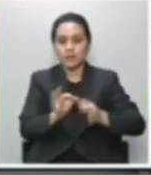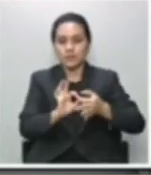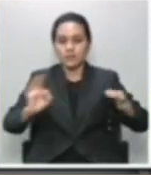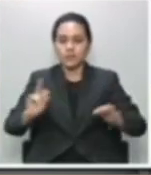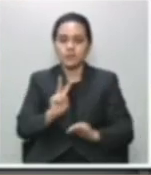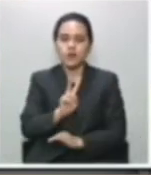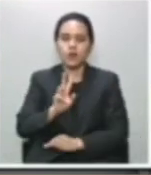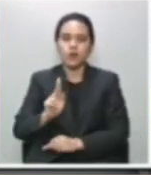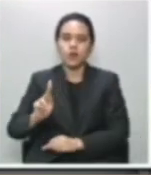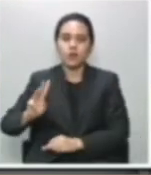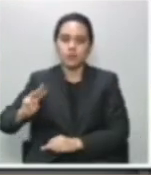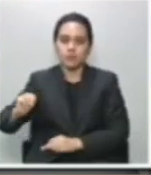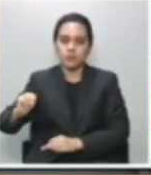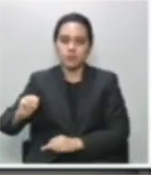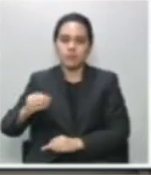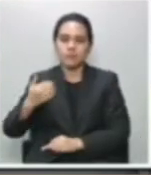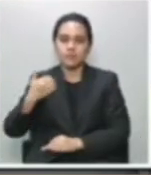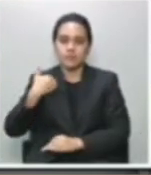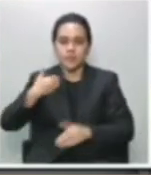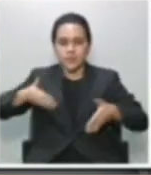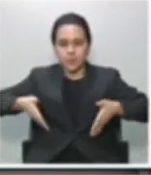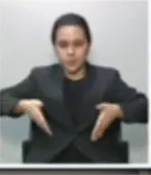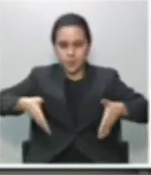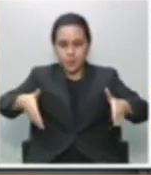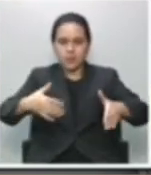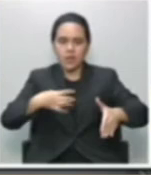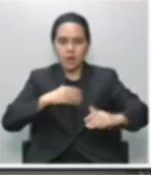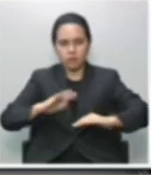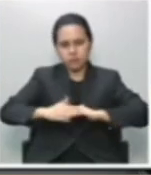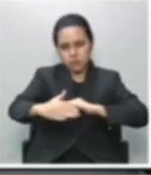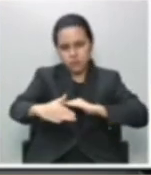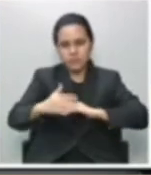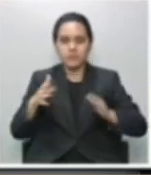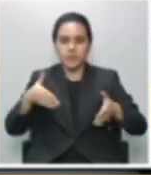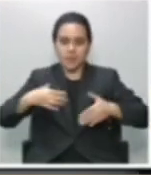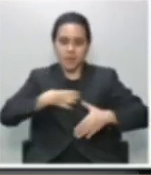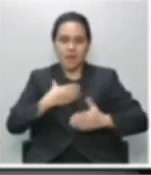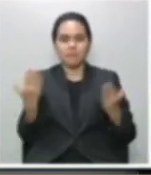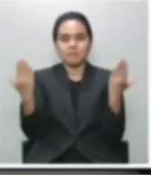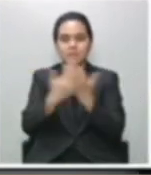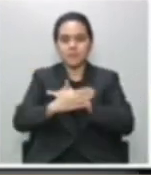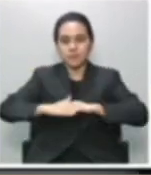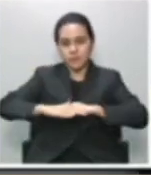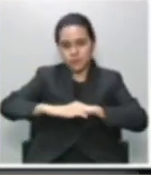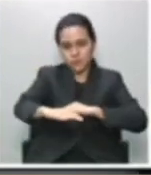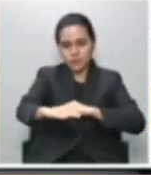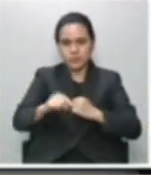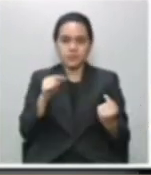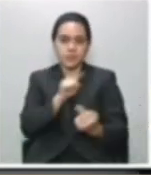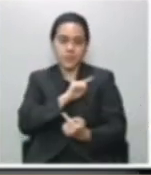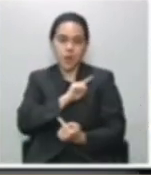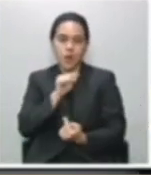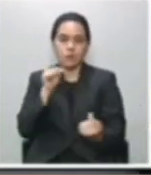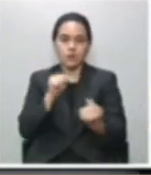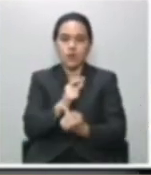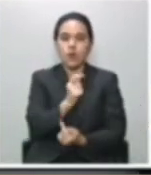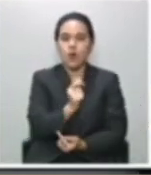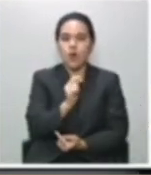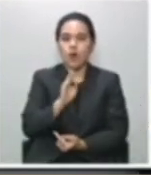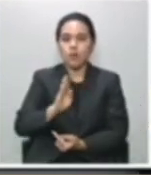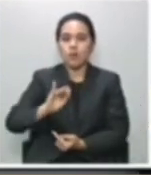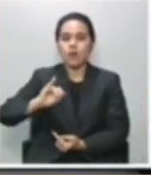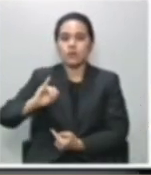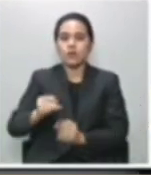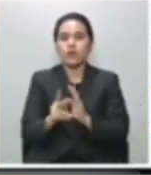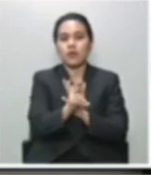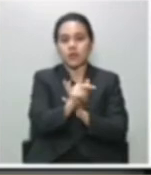2กิโลเมตรให้ปรับปรุงเป็นถนนลาดยางอยู่ในความรับผิดชอบขององค์การบริหารส่วนจังหวัดขอนแก่นท่